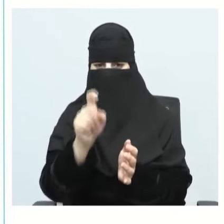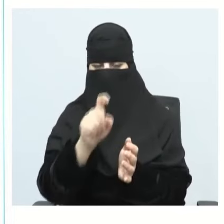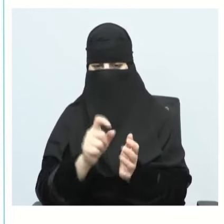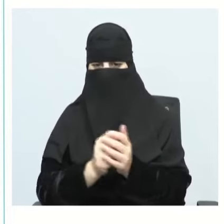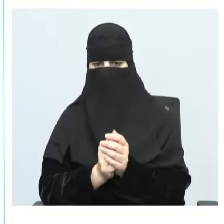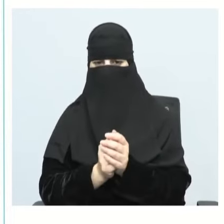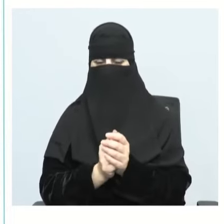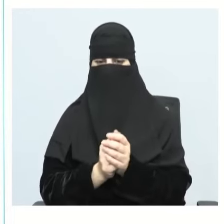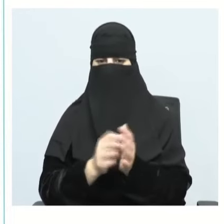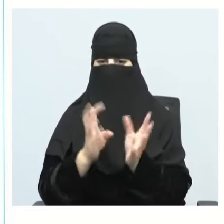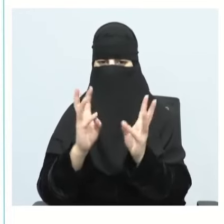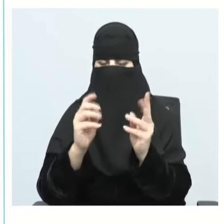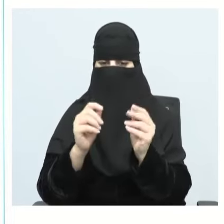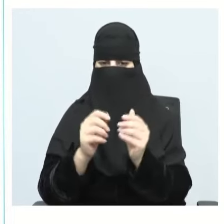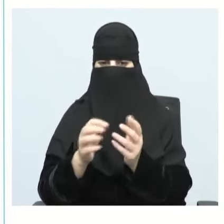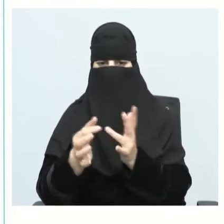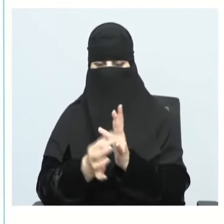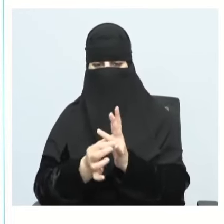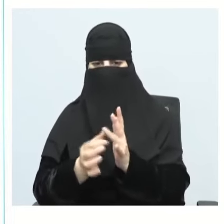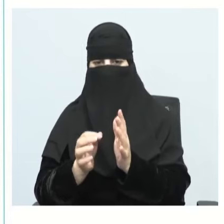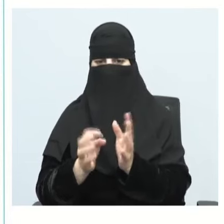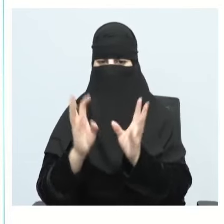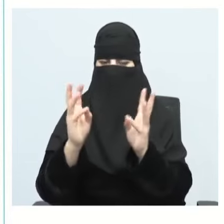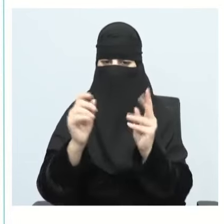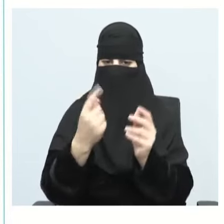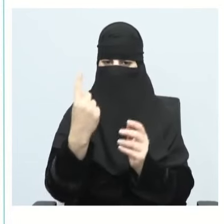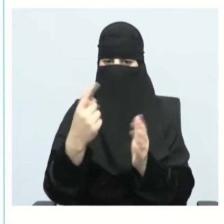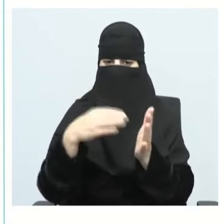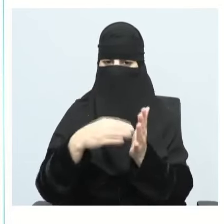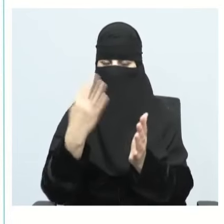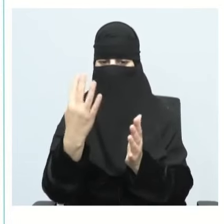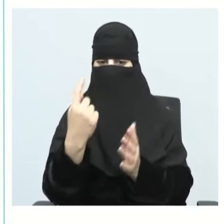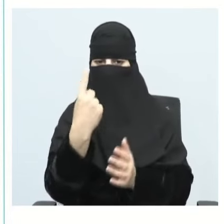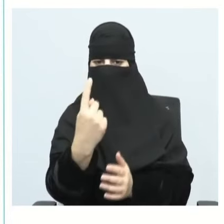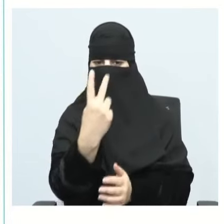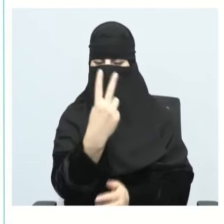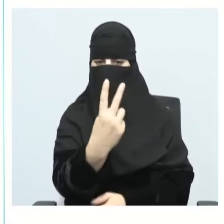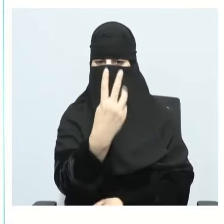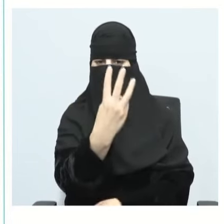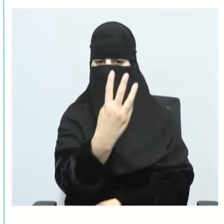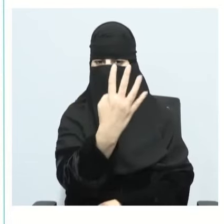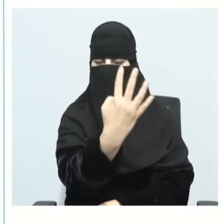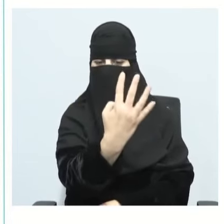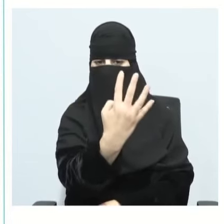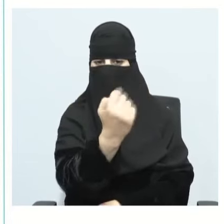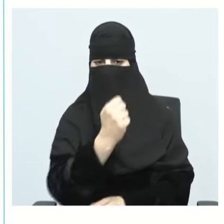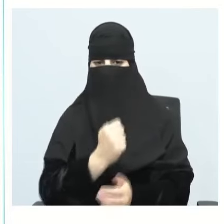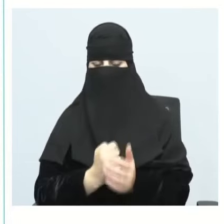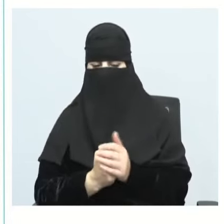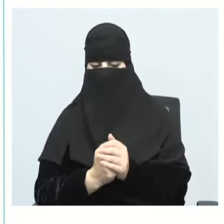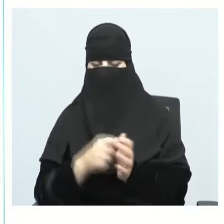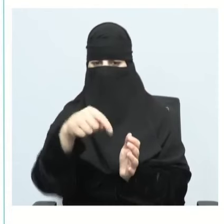الخواتم مرقمه من واحد الى اربعه يعني عندك اربع خواتم واحد اثنين ثلاثه اربعه طيب